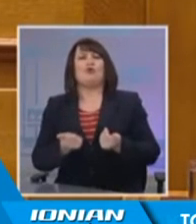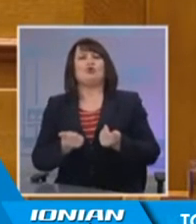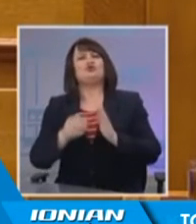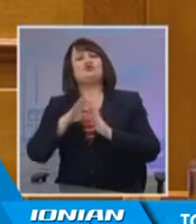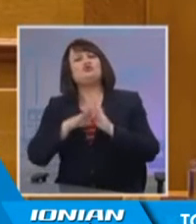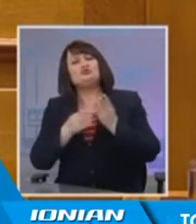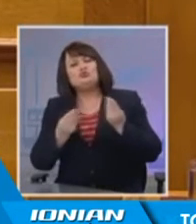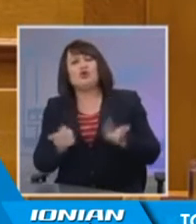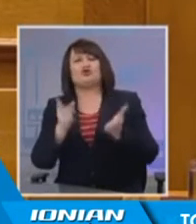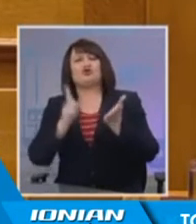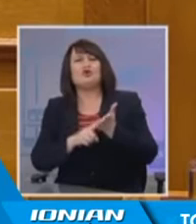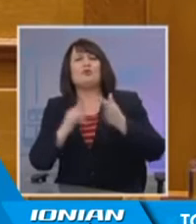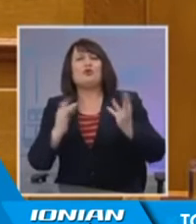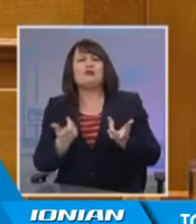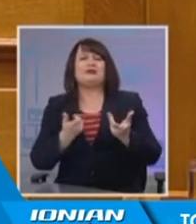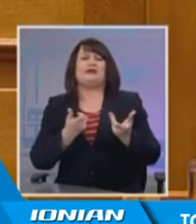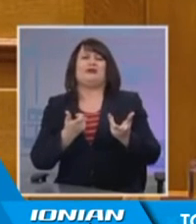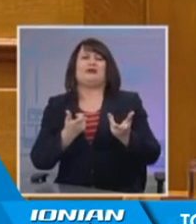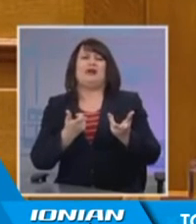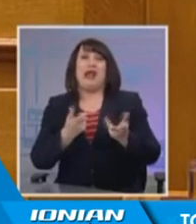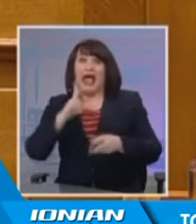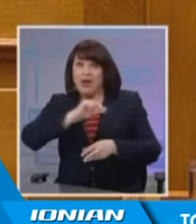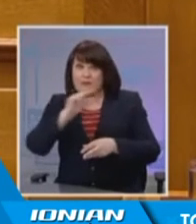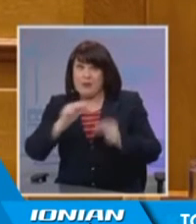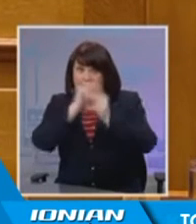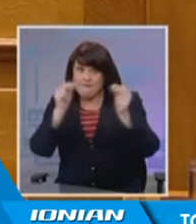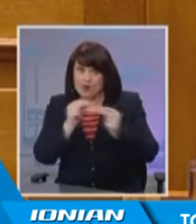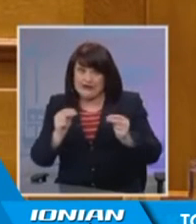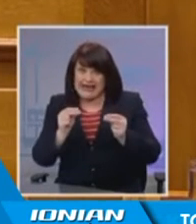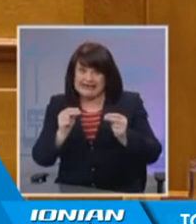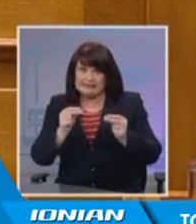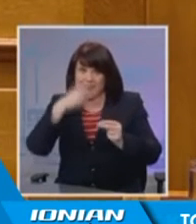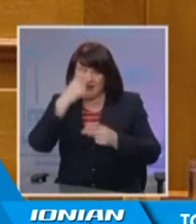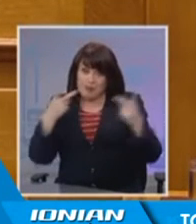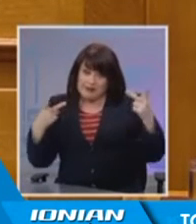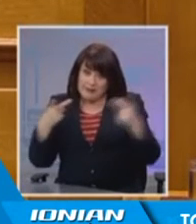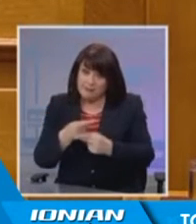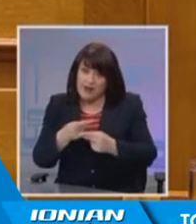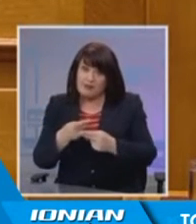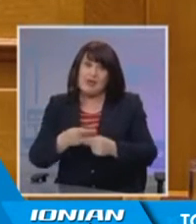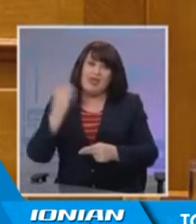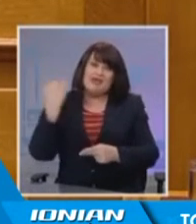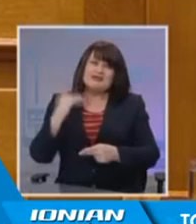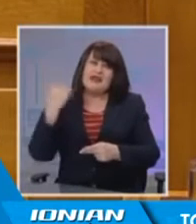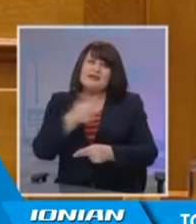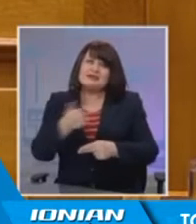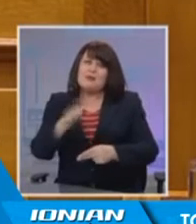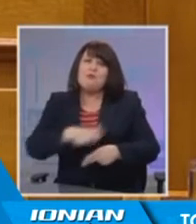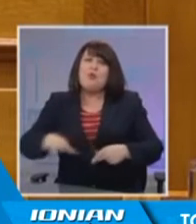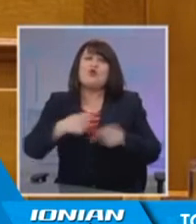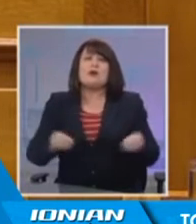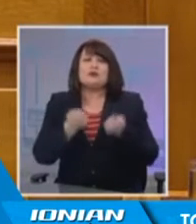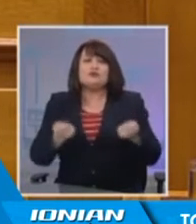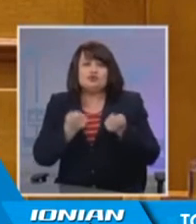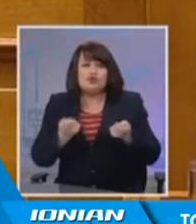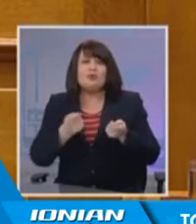όλα όμως καταλήγουν στο ίδιο τραγικό αποτέλεσμα. Σφαγή δικαιωμάτων, συνεχείς θυσίες μόνο από τους